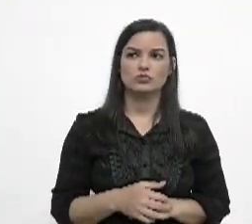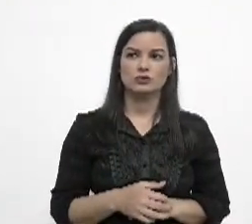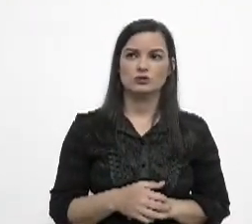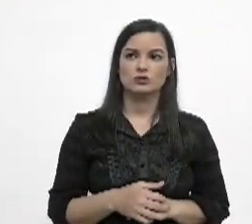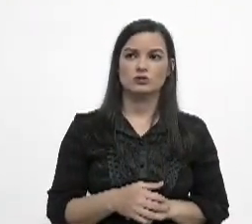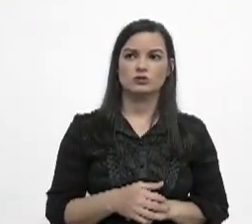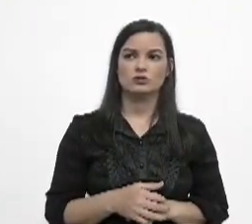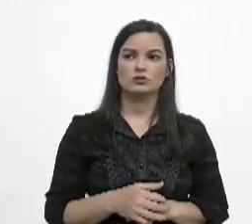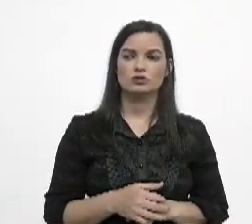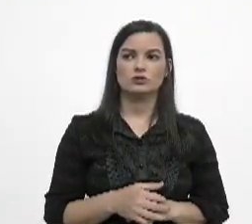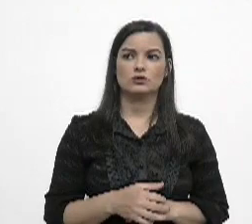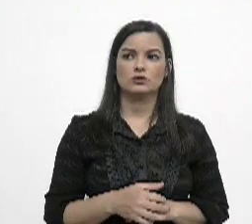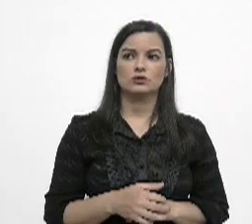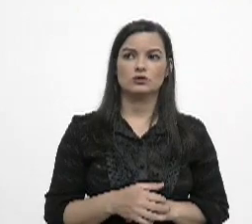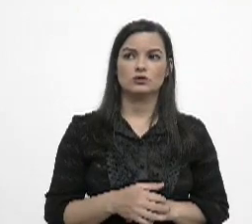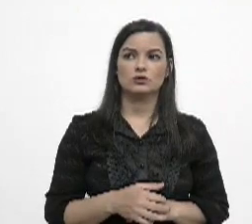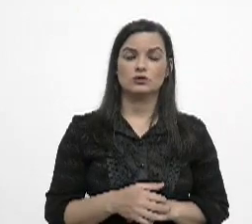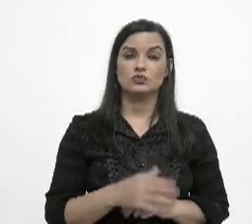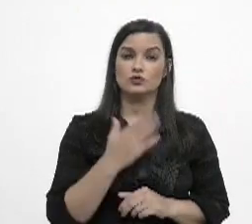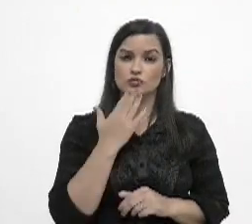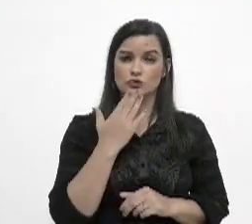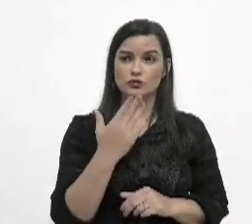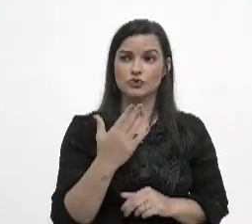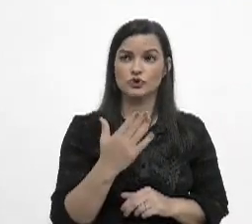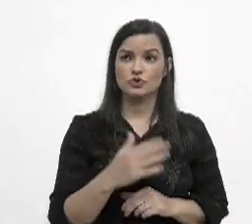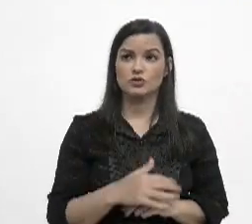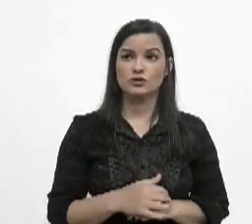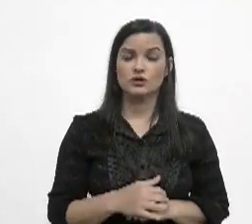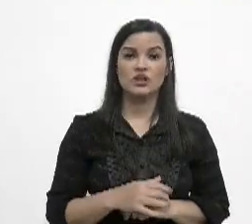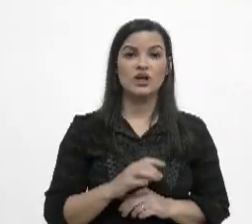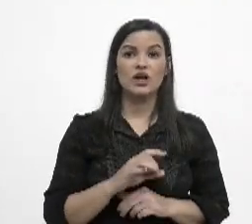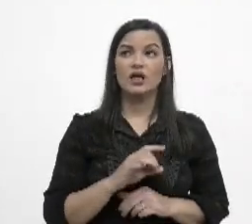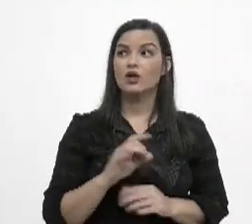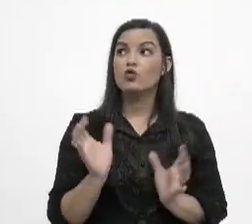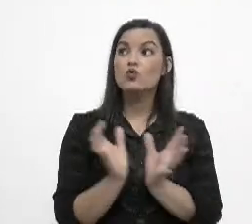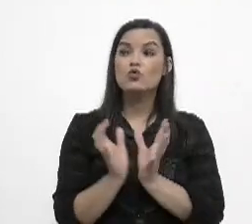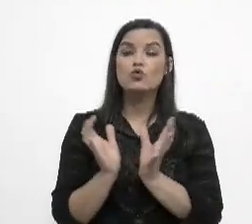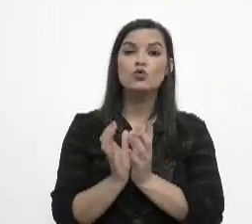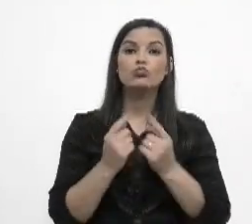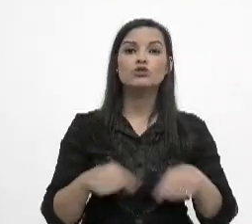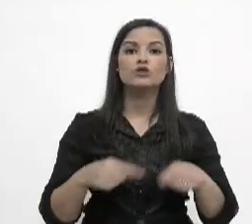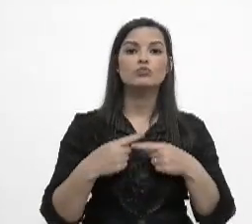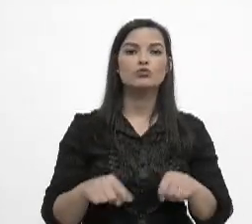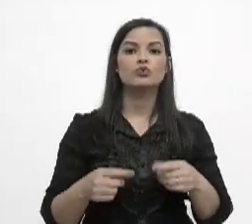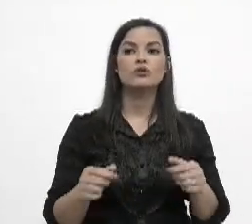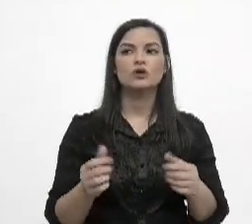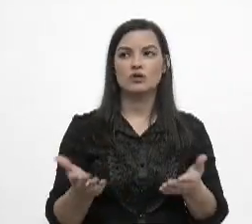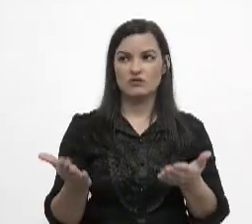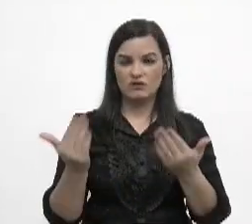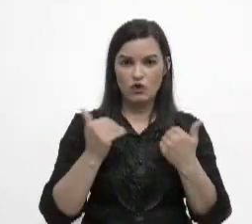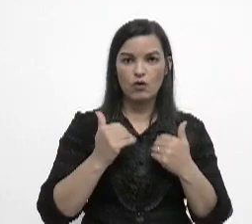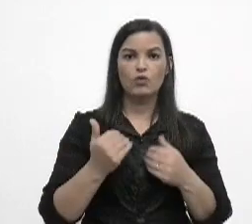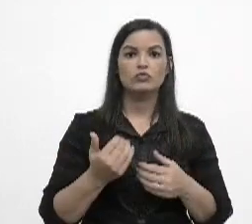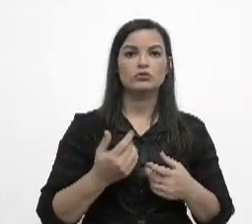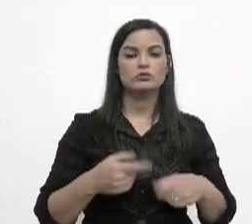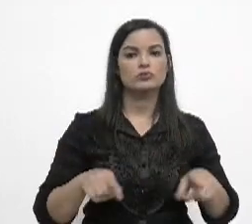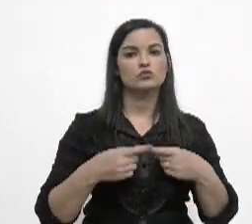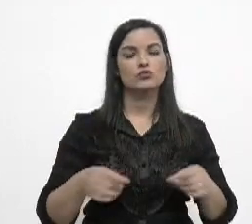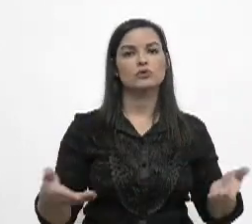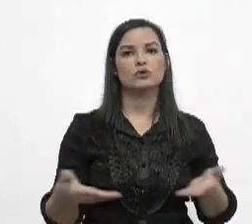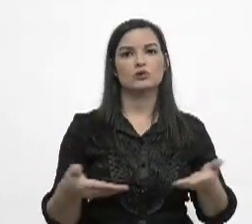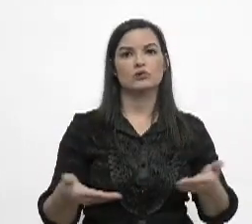좋겠습니다. Se possível, eu peço que os irmãos que estavam tocando possam tocar uma música para 우리 nós. 한 5분 동안 기도할 때 여러분 자신을